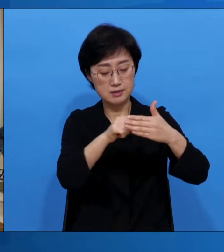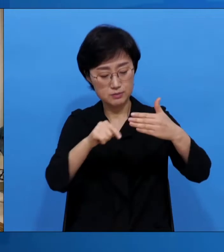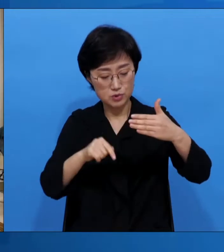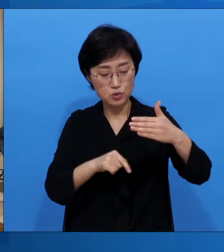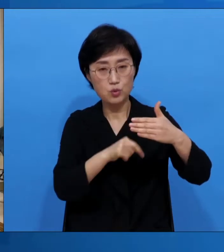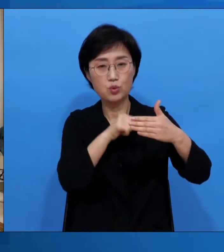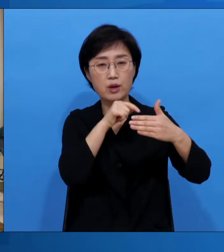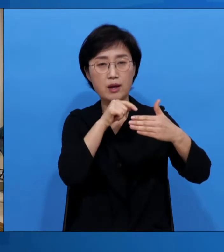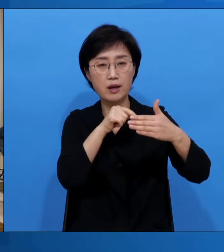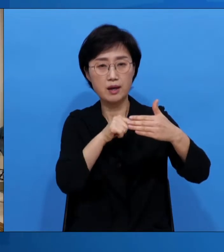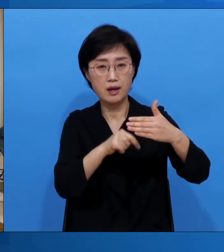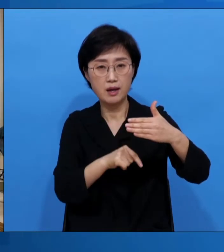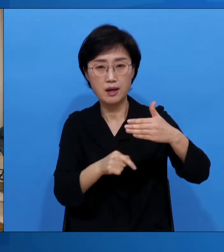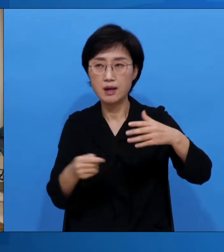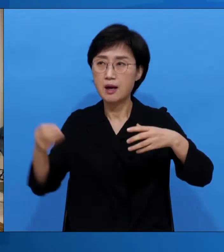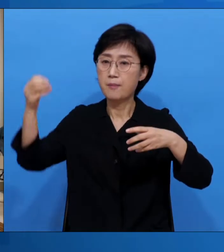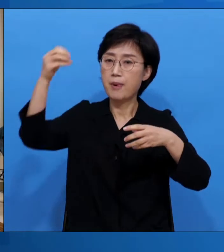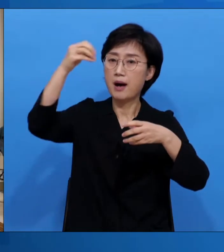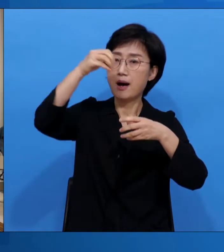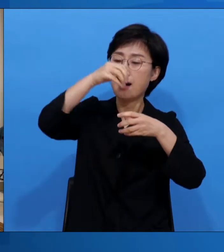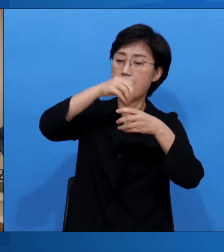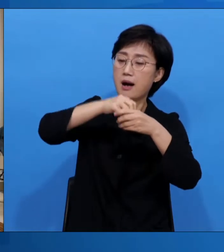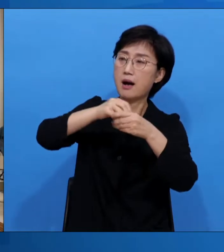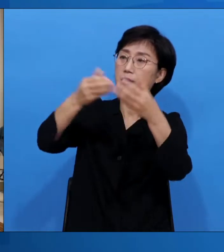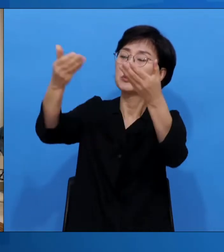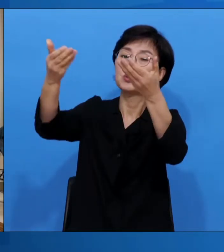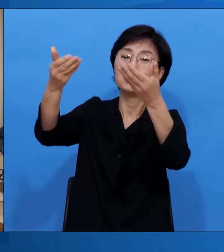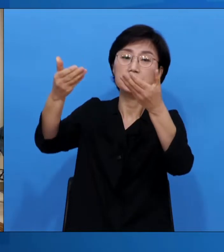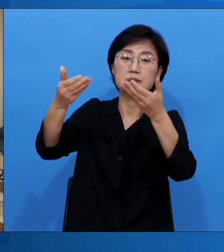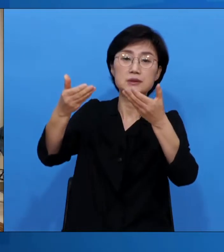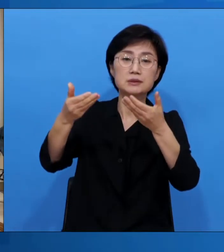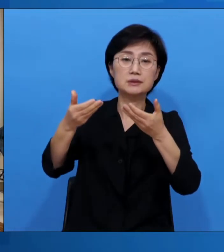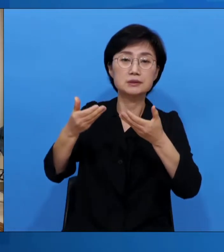가슴 속에 담아놓으신